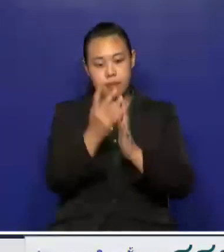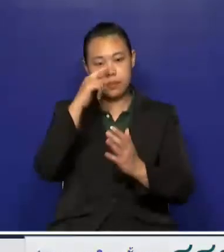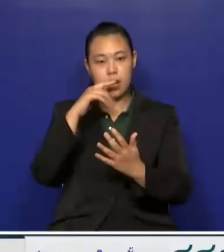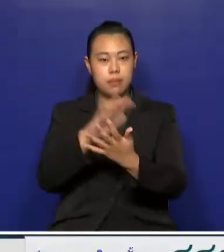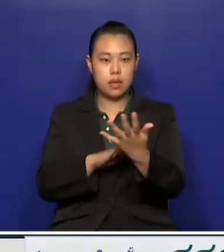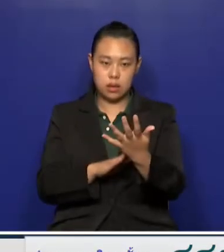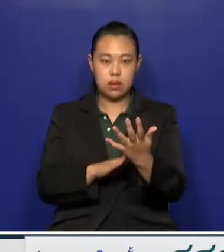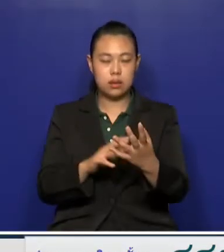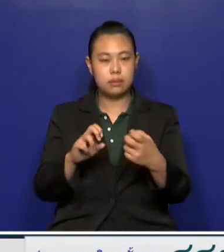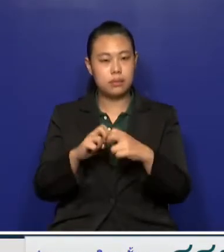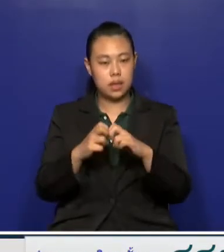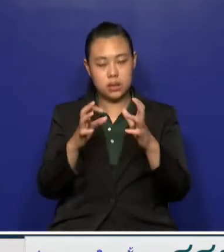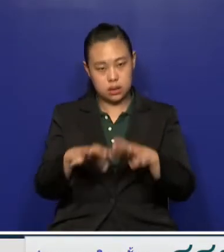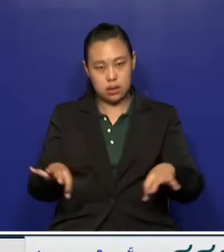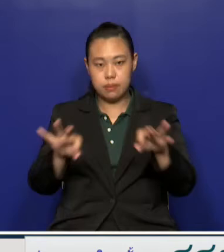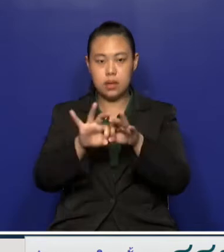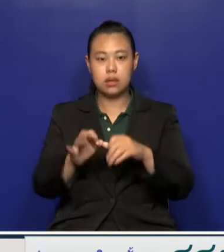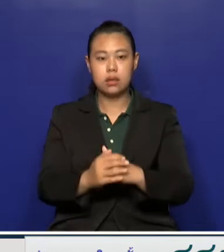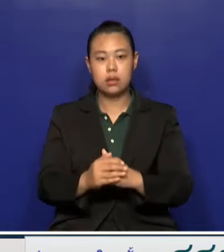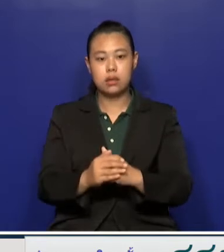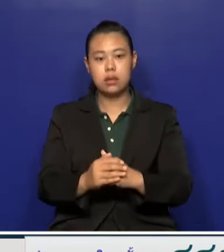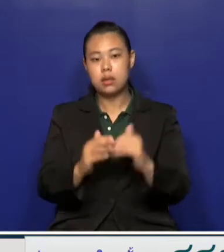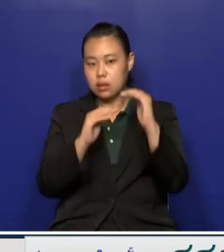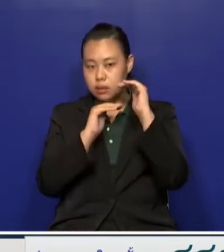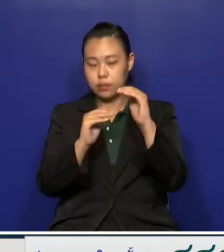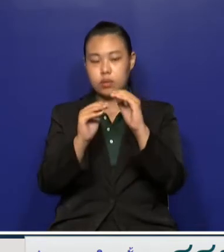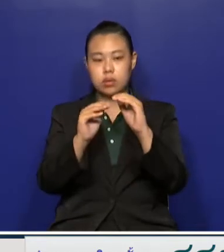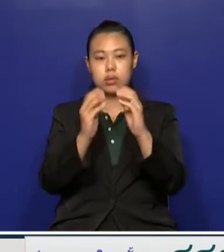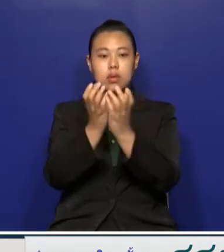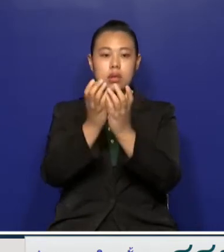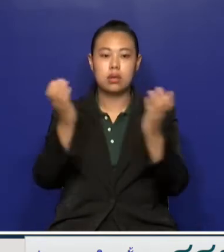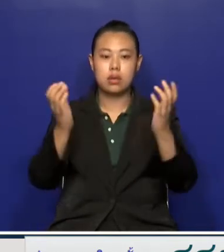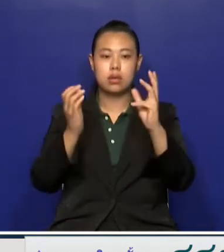ำหนดไว้ในรัฐธรรมนูญมาตรา